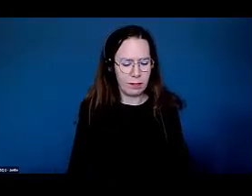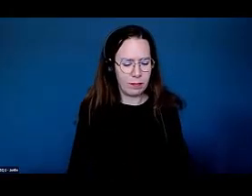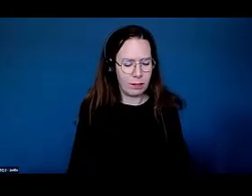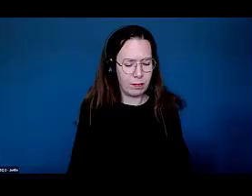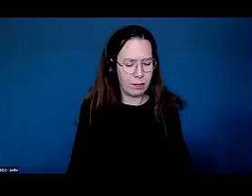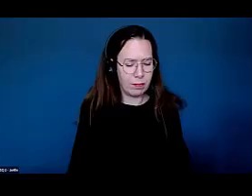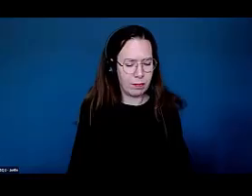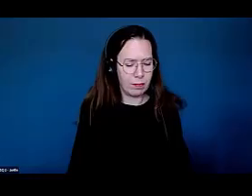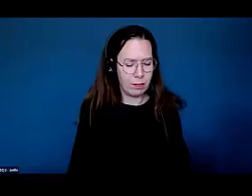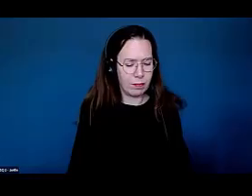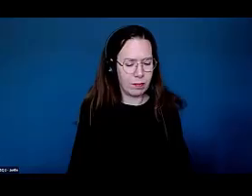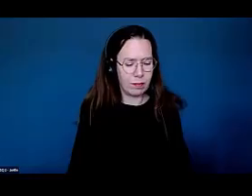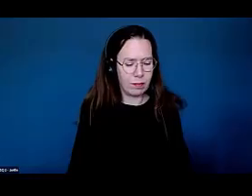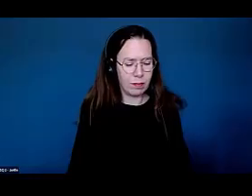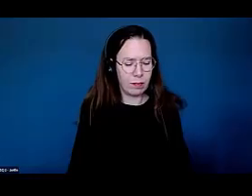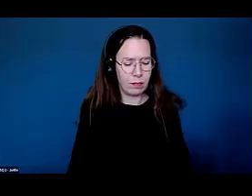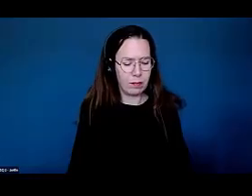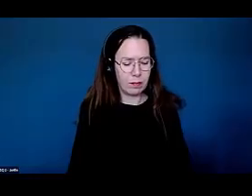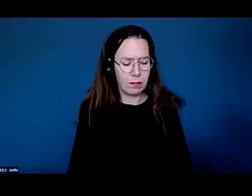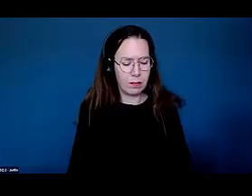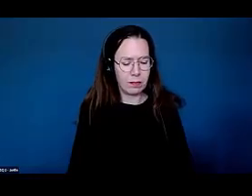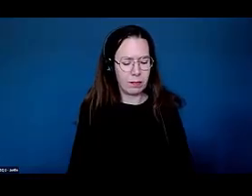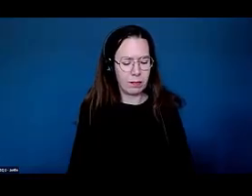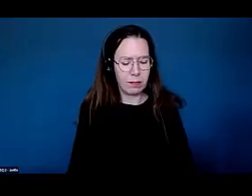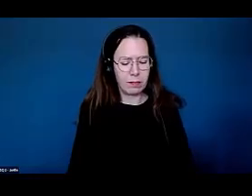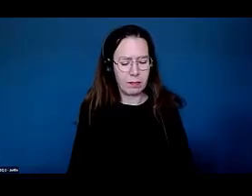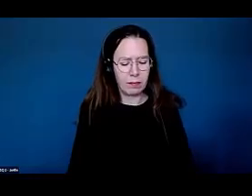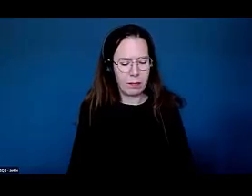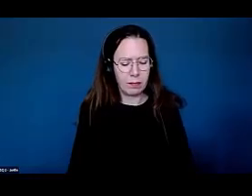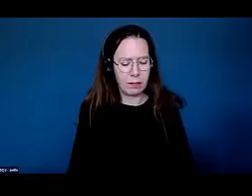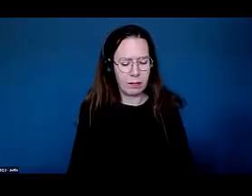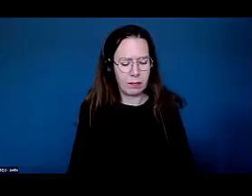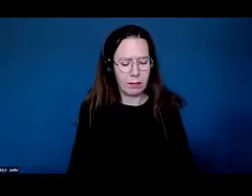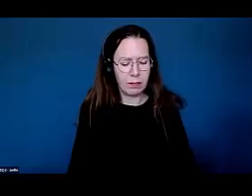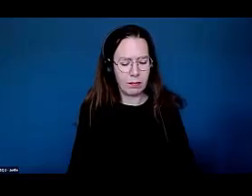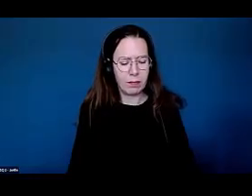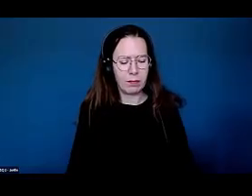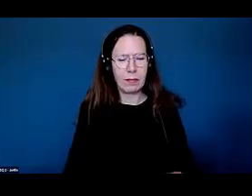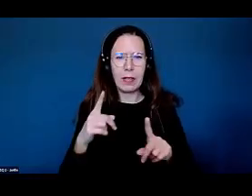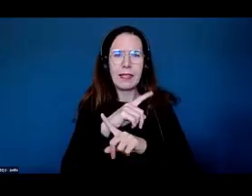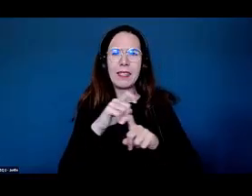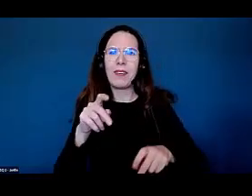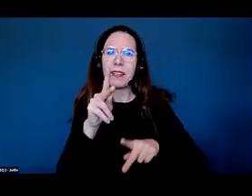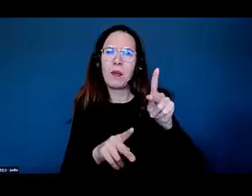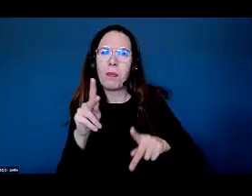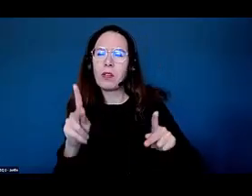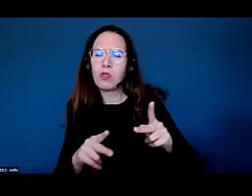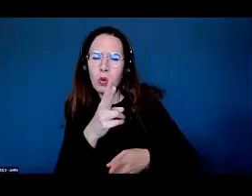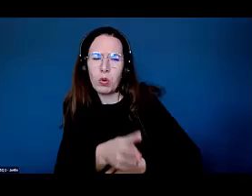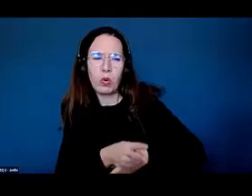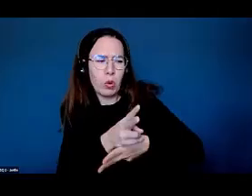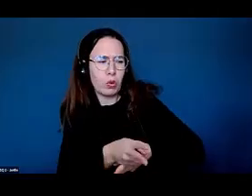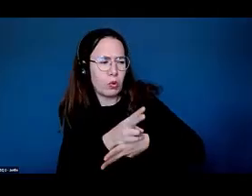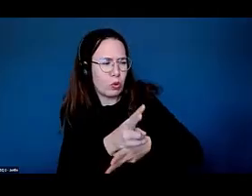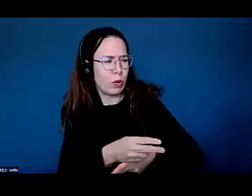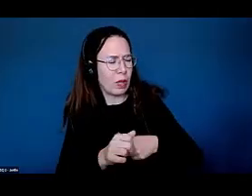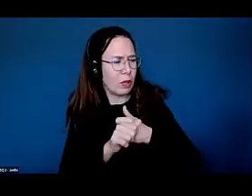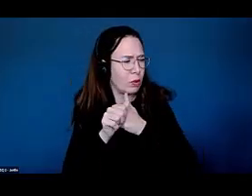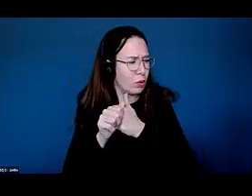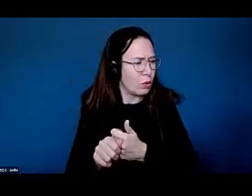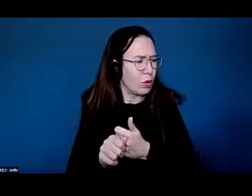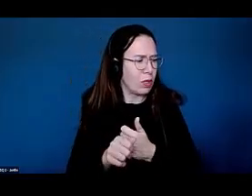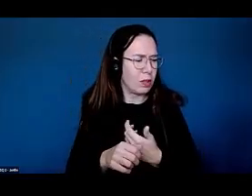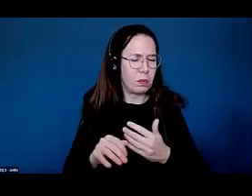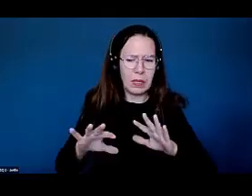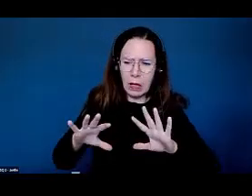Et lorsqu'il y a des expériences pour les personnes qui passent par les divers systèmes de soins, eh bien ils les suivent